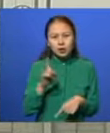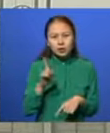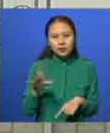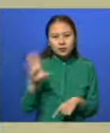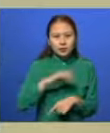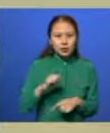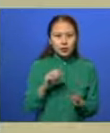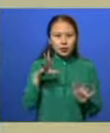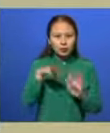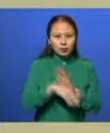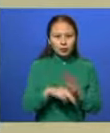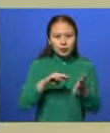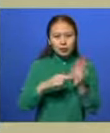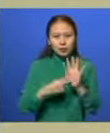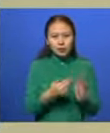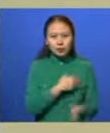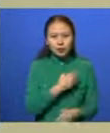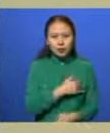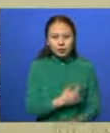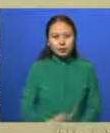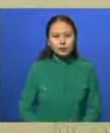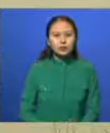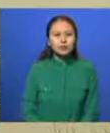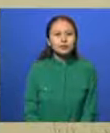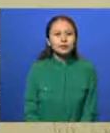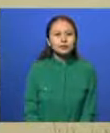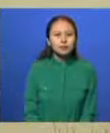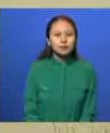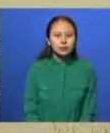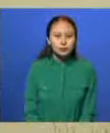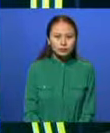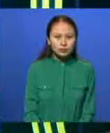әріптестерде қосылуды жоспарлап отыр. Ернат Қашқынов, Әсем Ахмет.